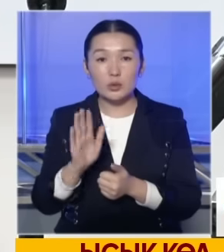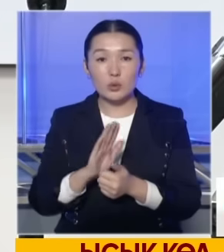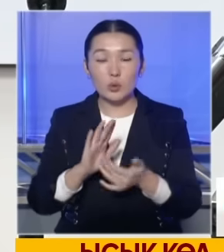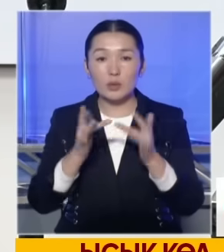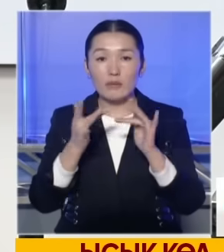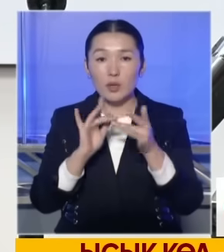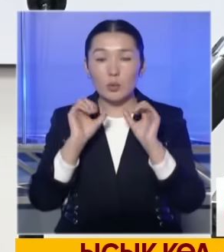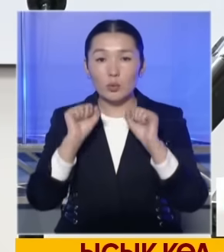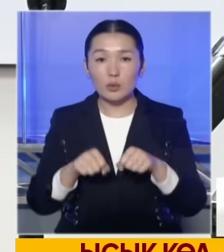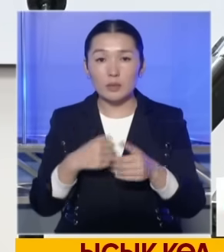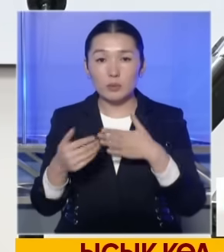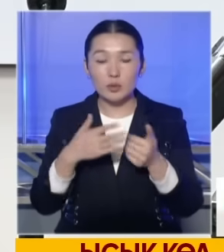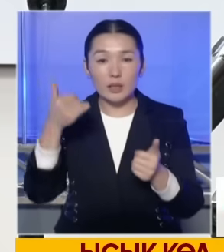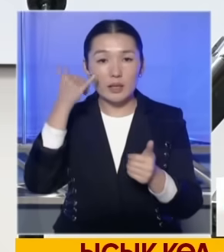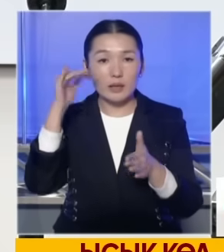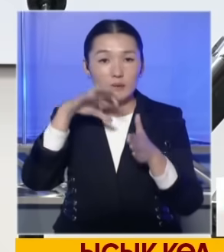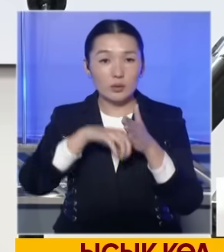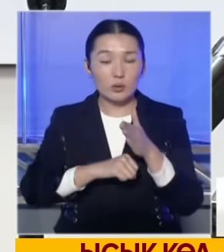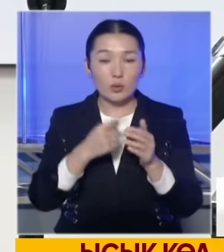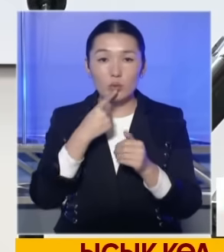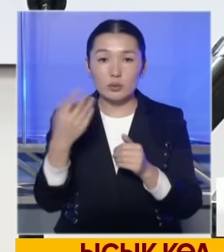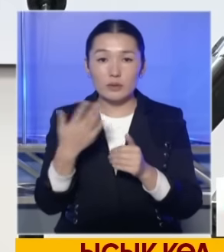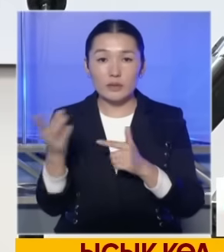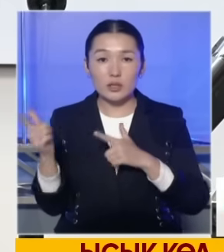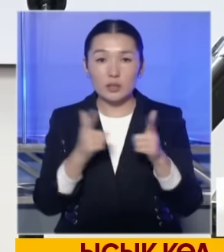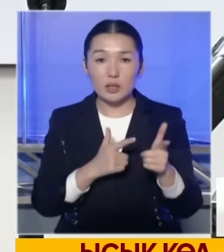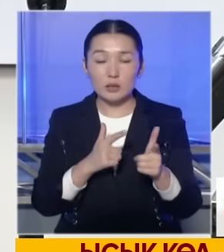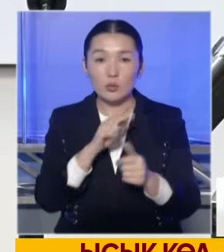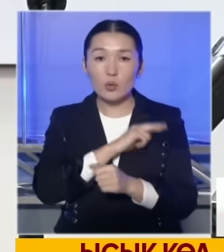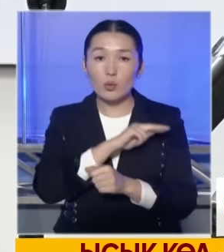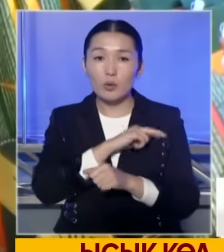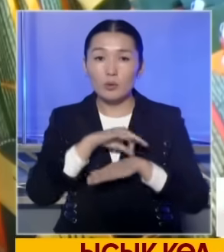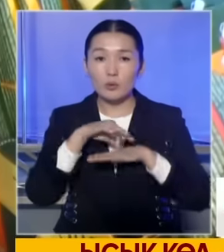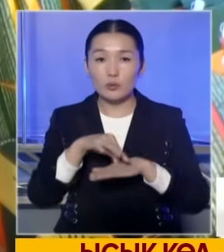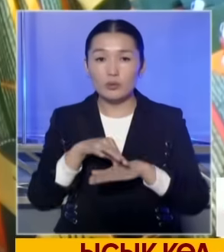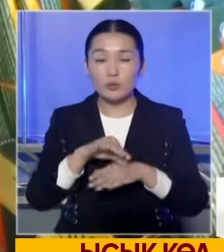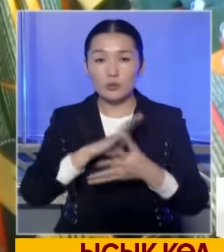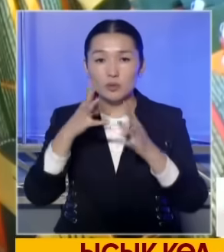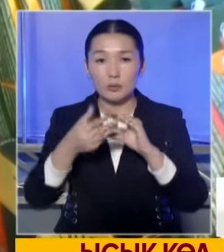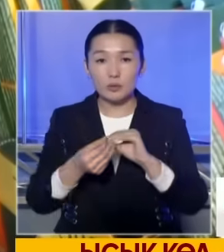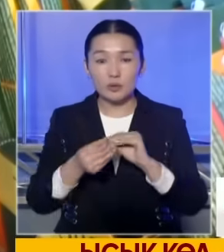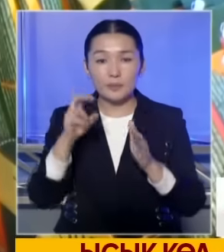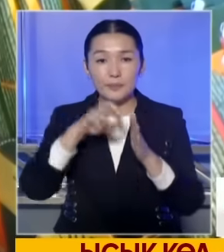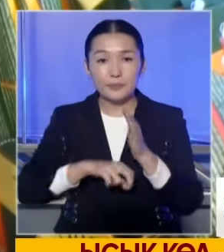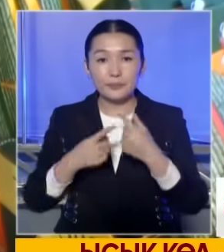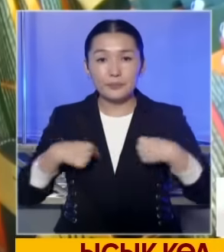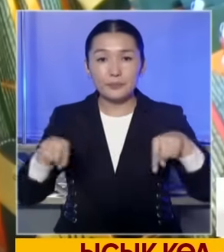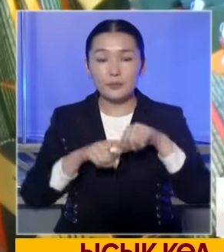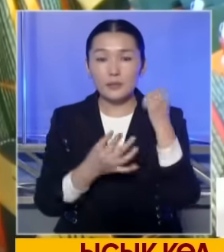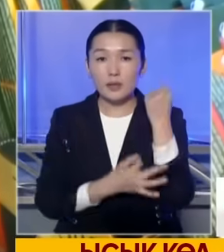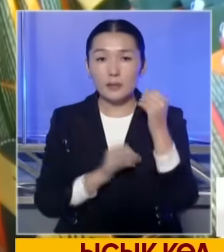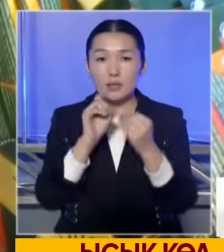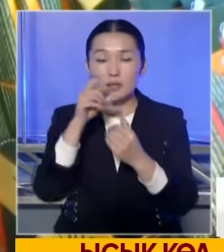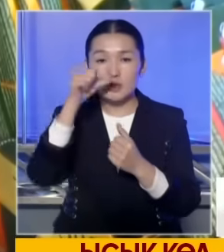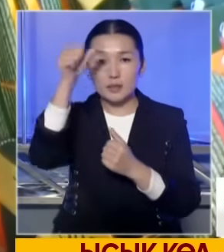мобилдик тиркеме аркылуу отчетторду даярдап берүүгө иштерди алып барып атабыз. Жалпы жондан салык кызматынын акыркы 11 айдагы